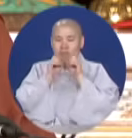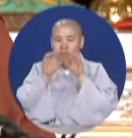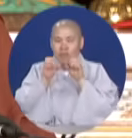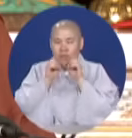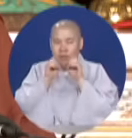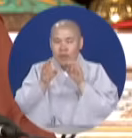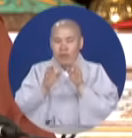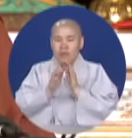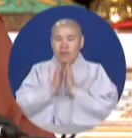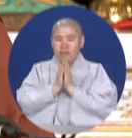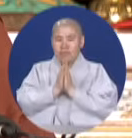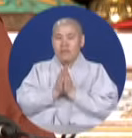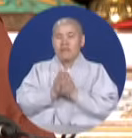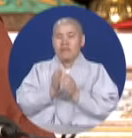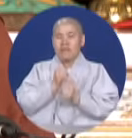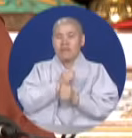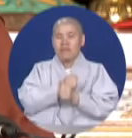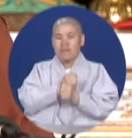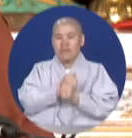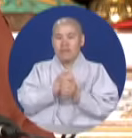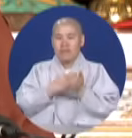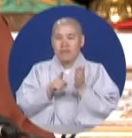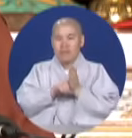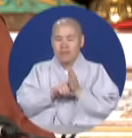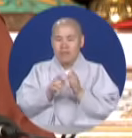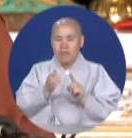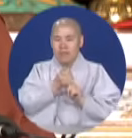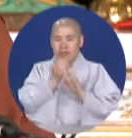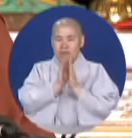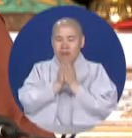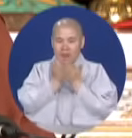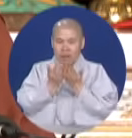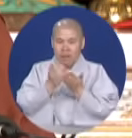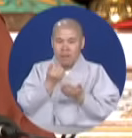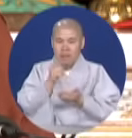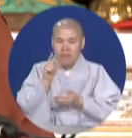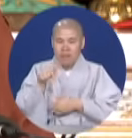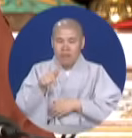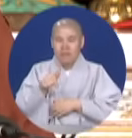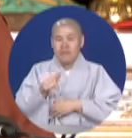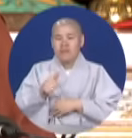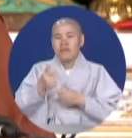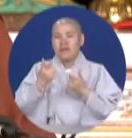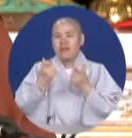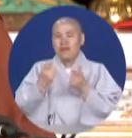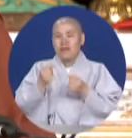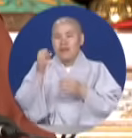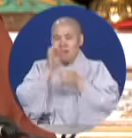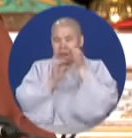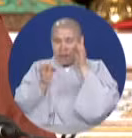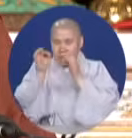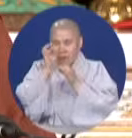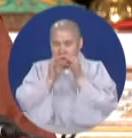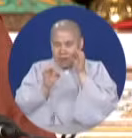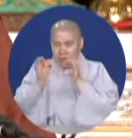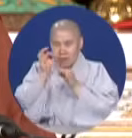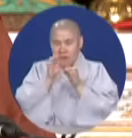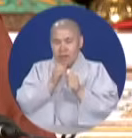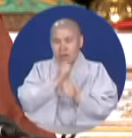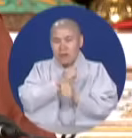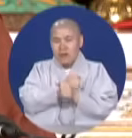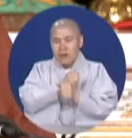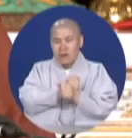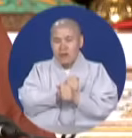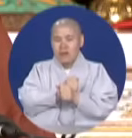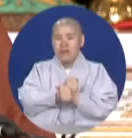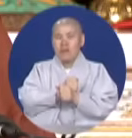포교학이고 예경학이고 이 경전학입니다. 이렇게 찾아 들어가는 게 이게 이제